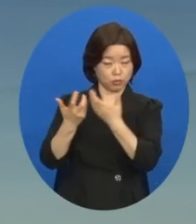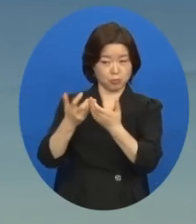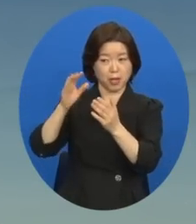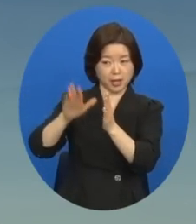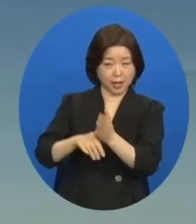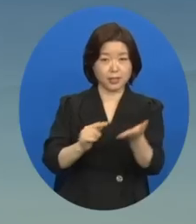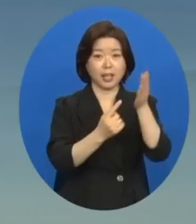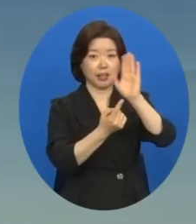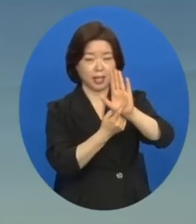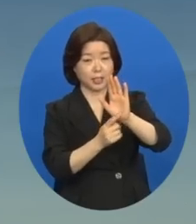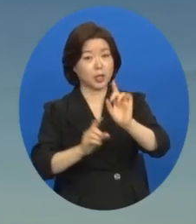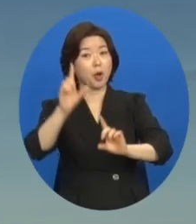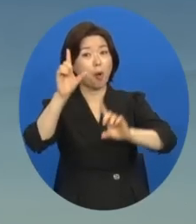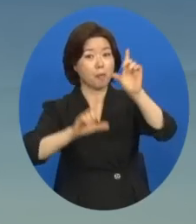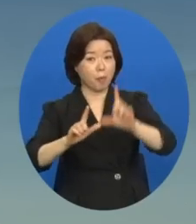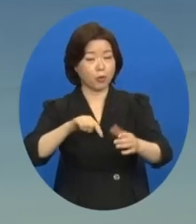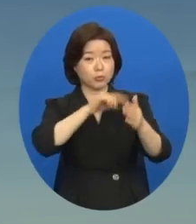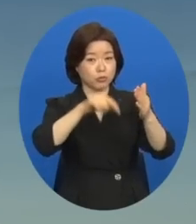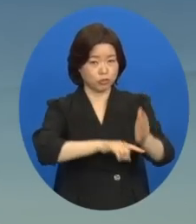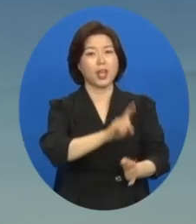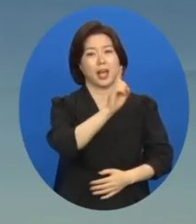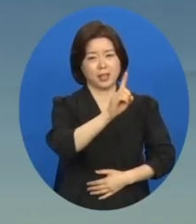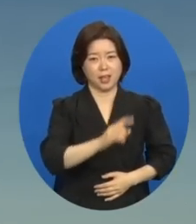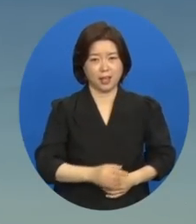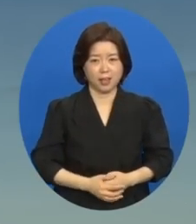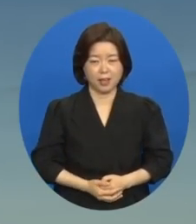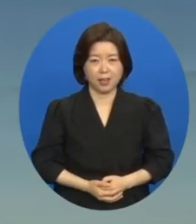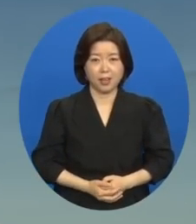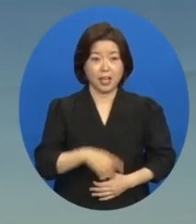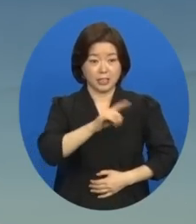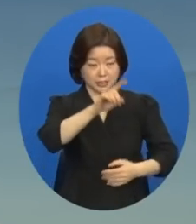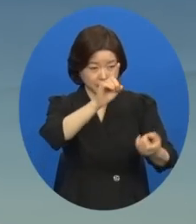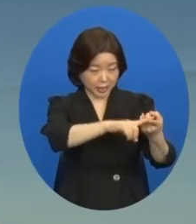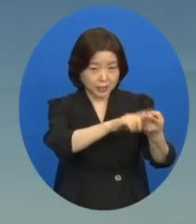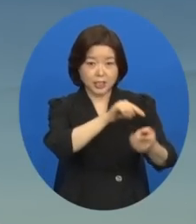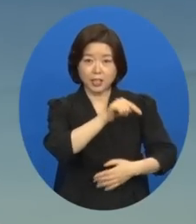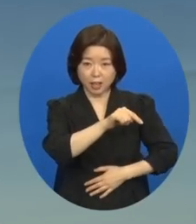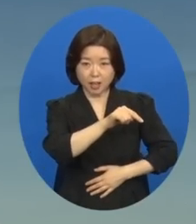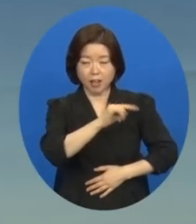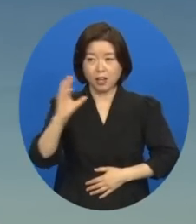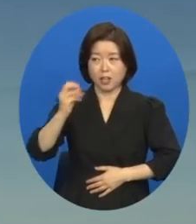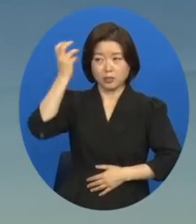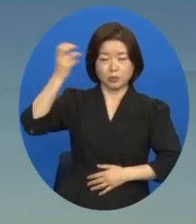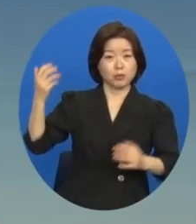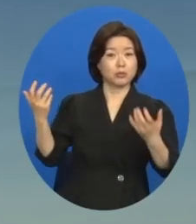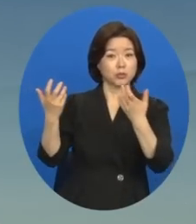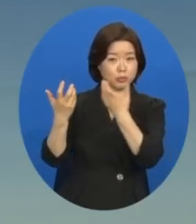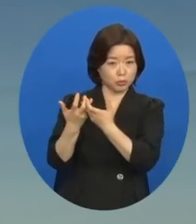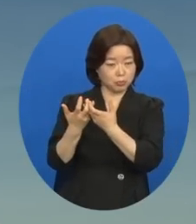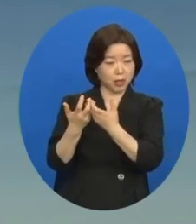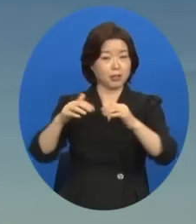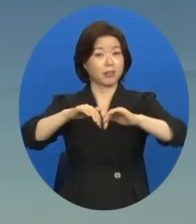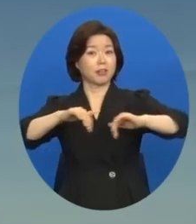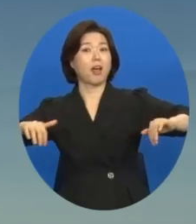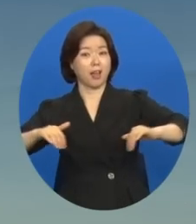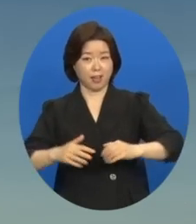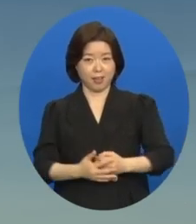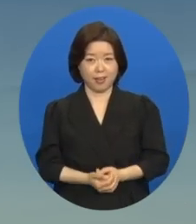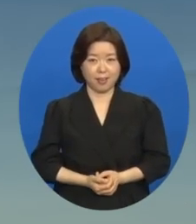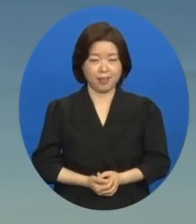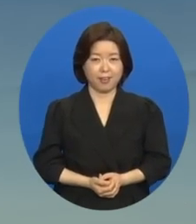나타나는 현상들 중에 하나일 뿐이에요. 그것 자체가 성령 충만은 아닙니다.